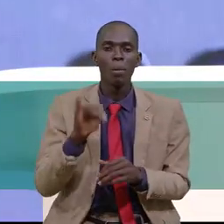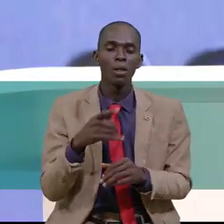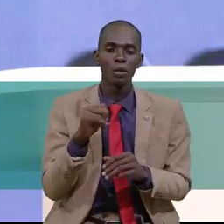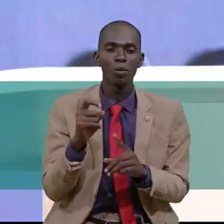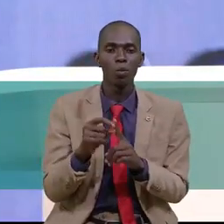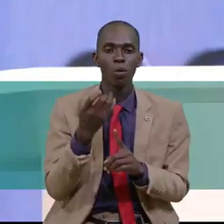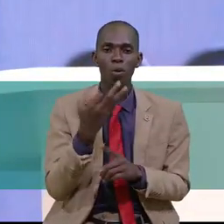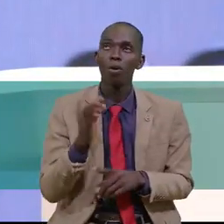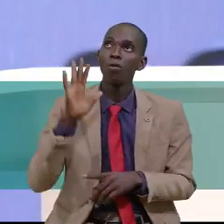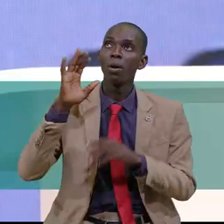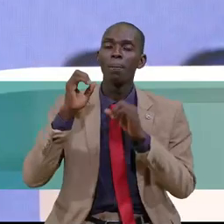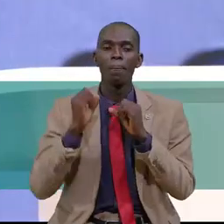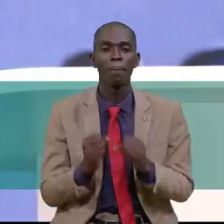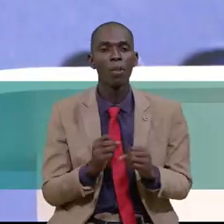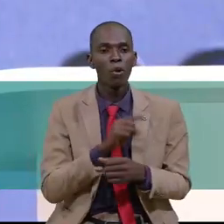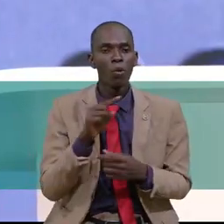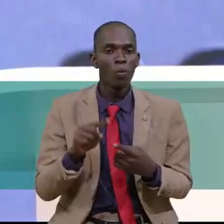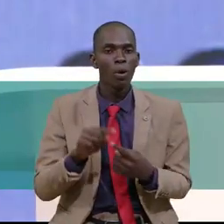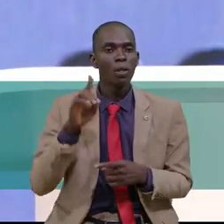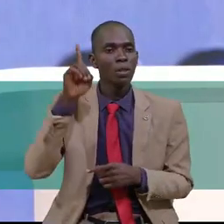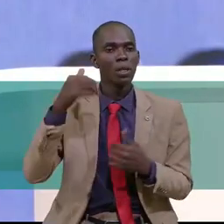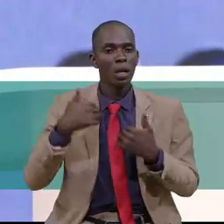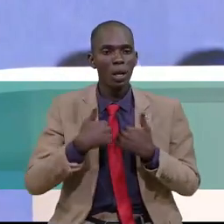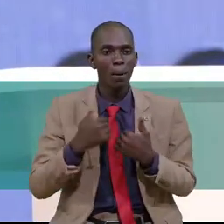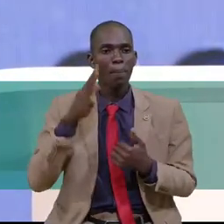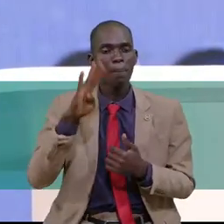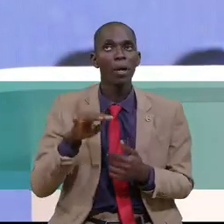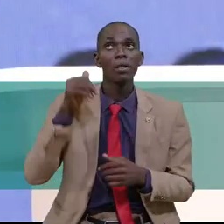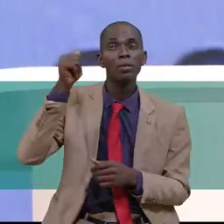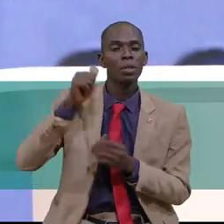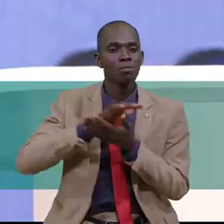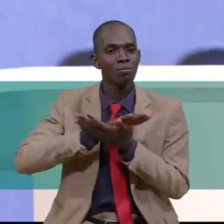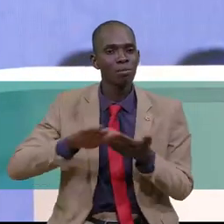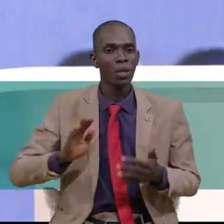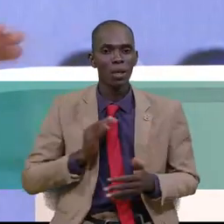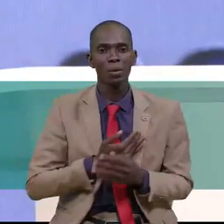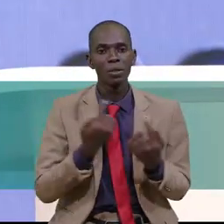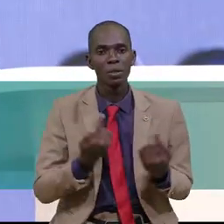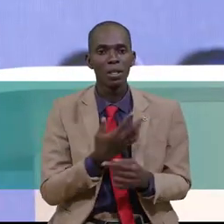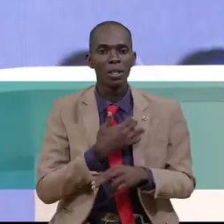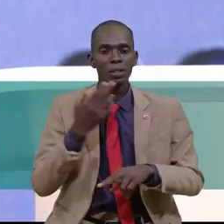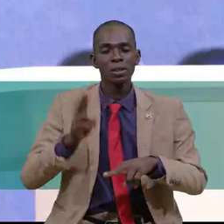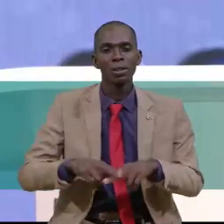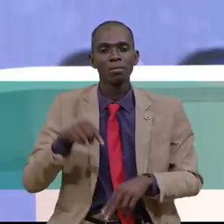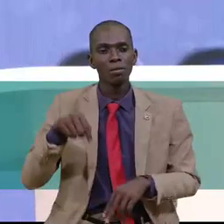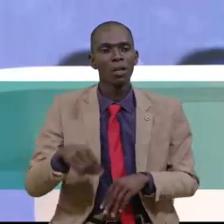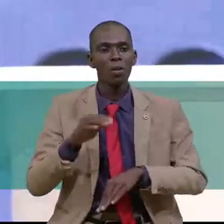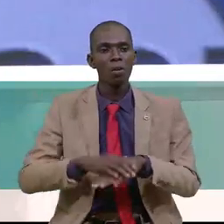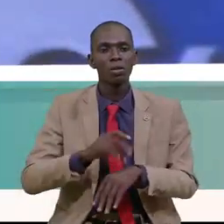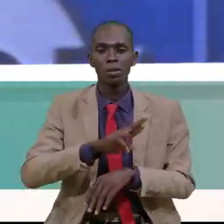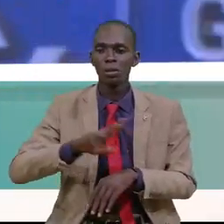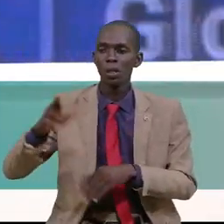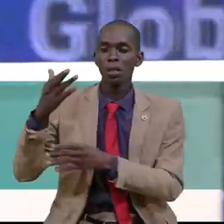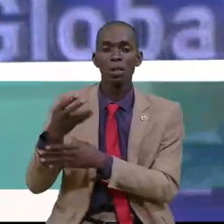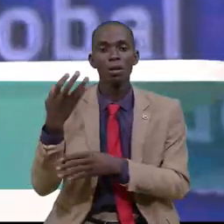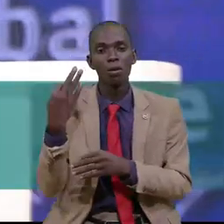de puissante, a fait la purification des péchés et s'est assis à la droite de la majesté